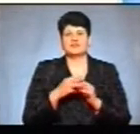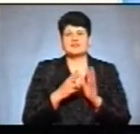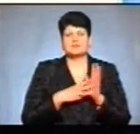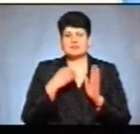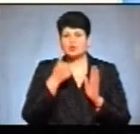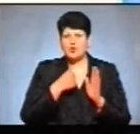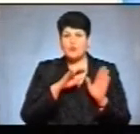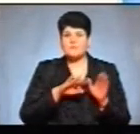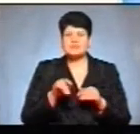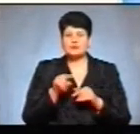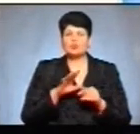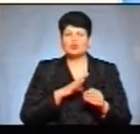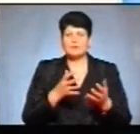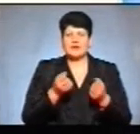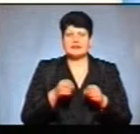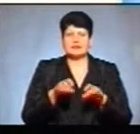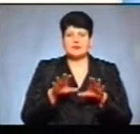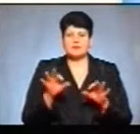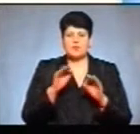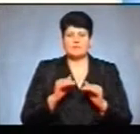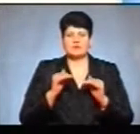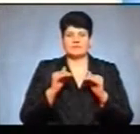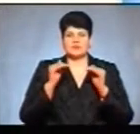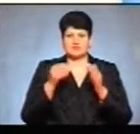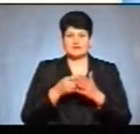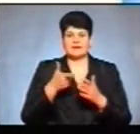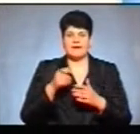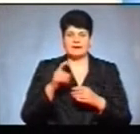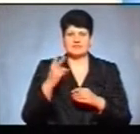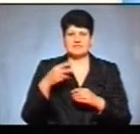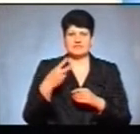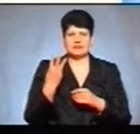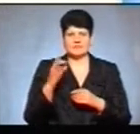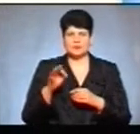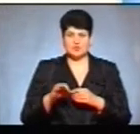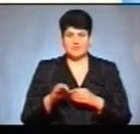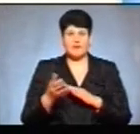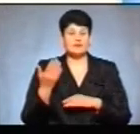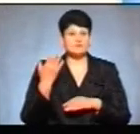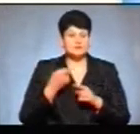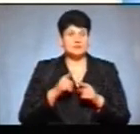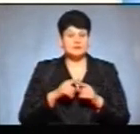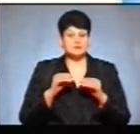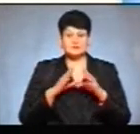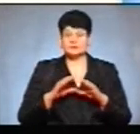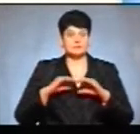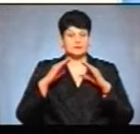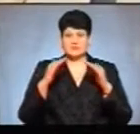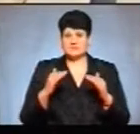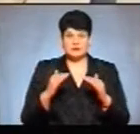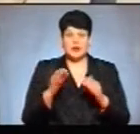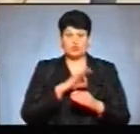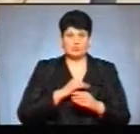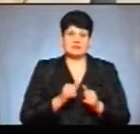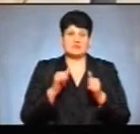2018 року, після того, як було прийнято рішення про підвищення тарифів на газ на 23%. Але ж до цього тарифи майже не росли, а доходи громадян